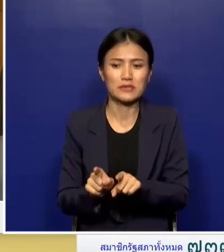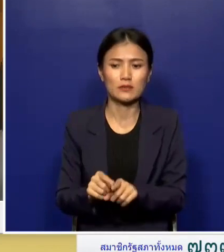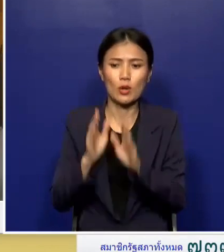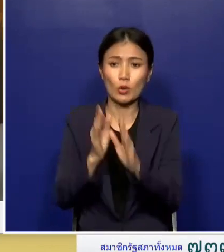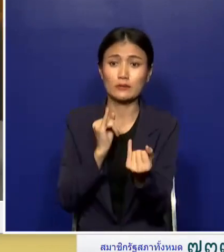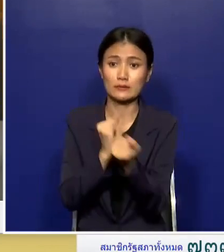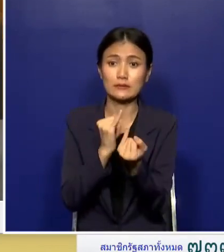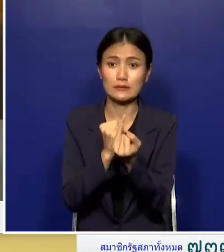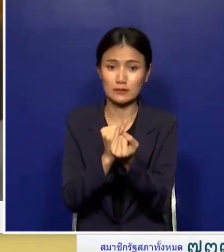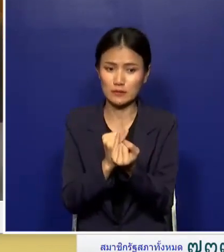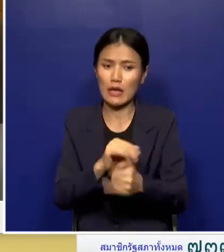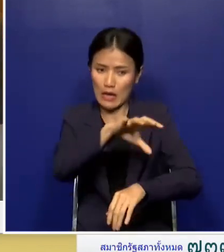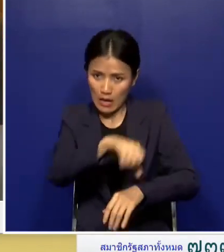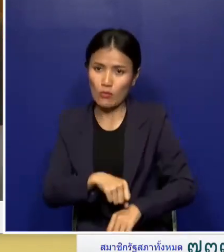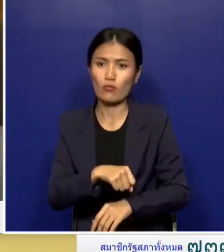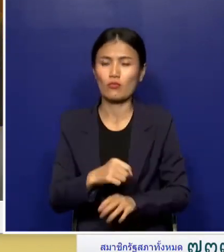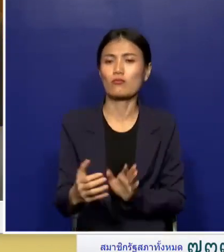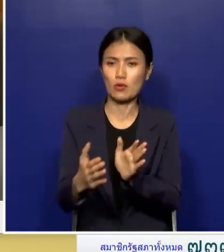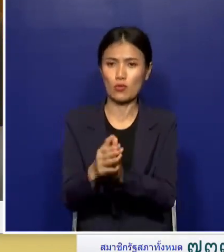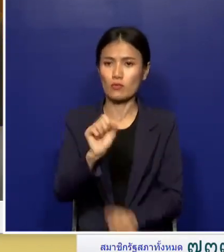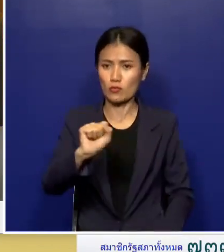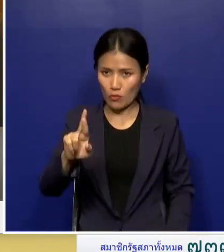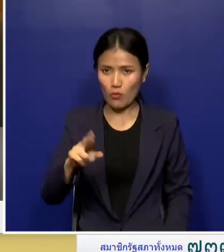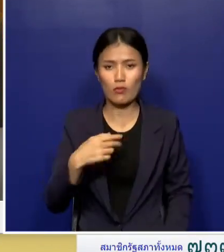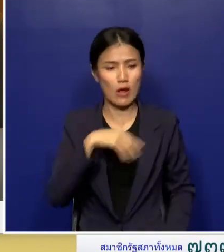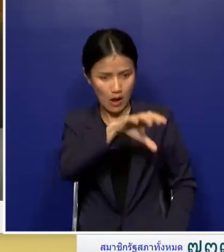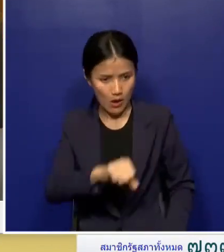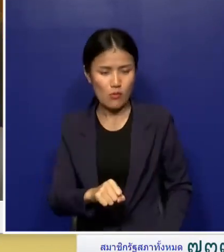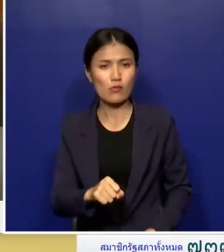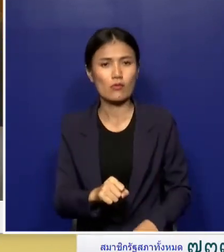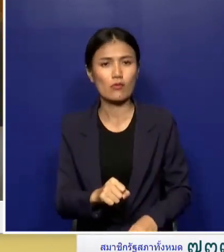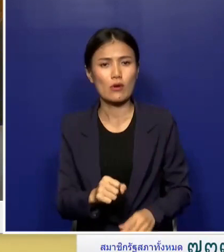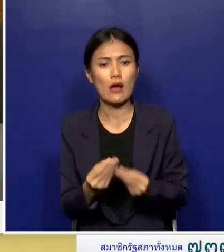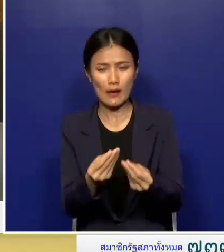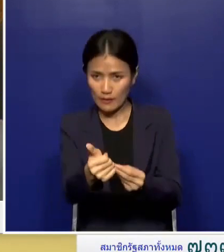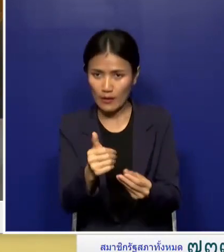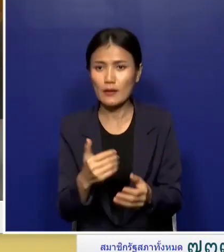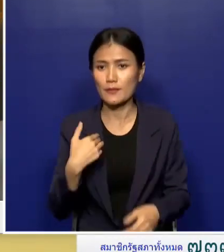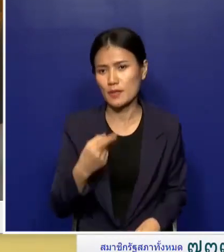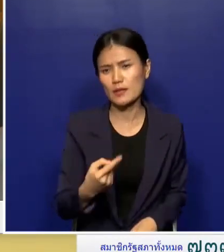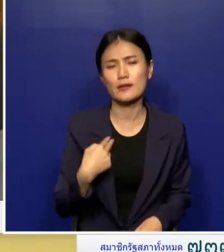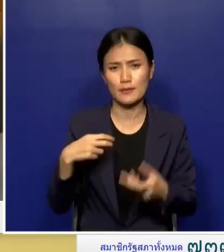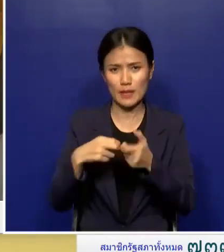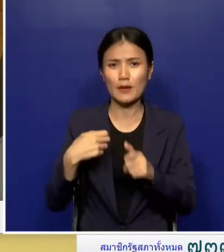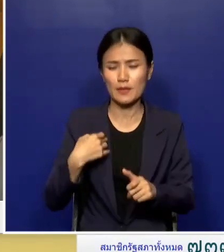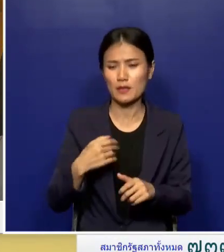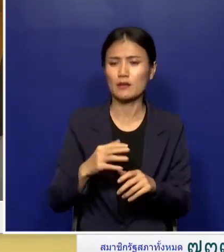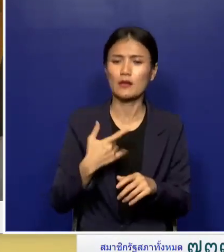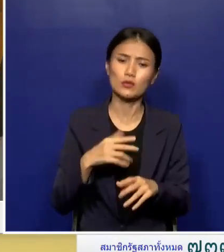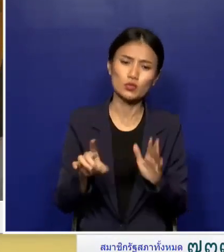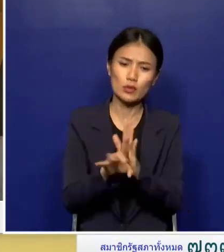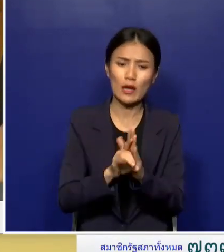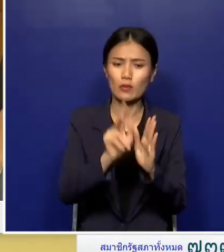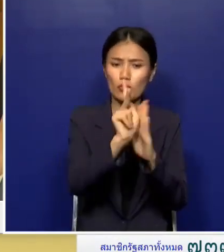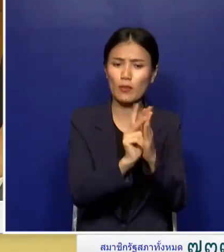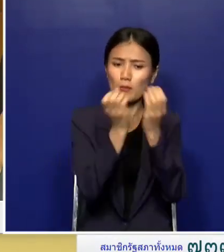องเข้ามาเป็นสสล.ได้นั่นคือข้อครหาที่มันจะทำให้รัฐธรรมนูญนี้ไม่ศักดิ์สิทธิ์เป็